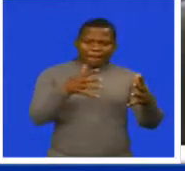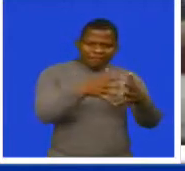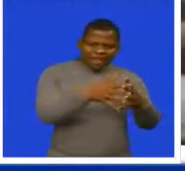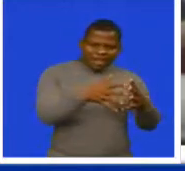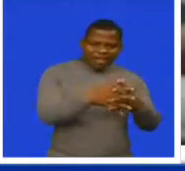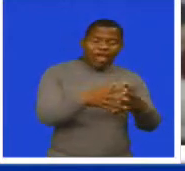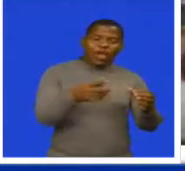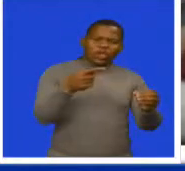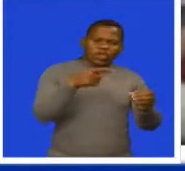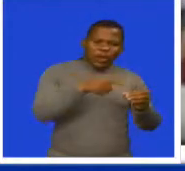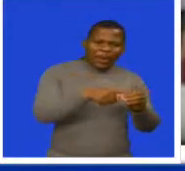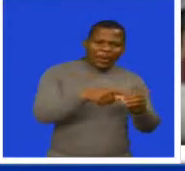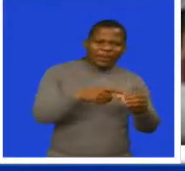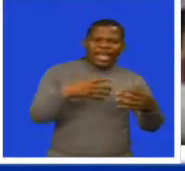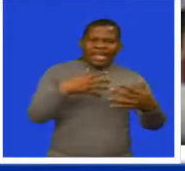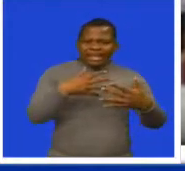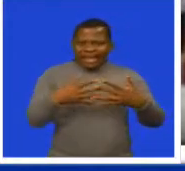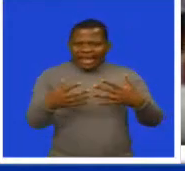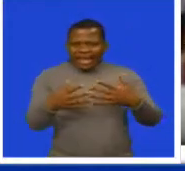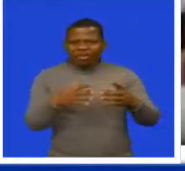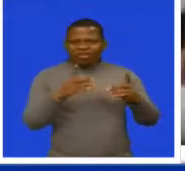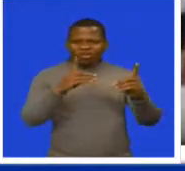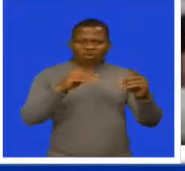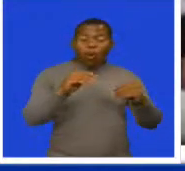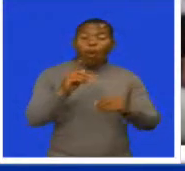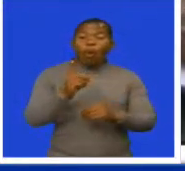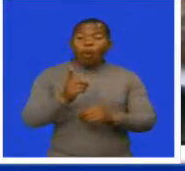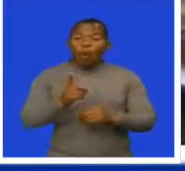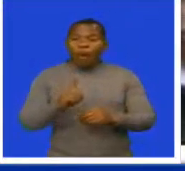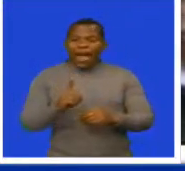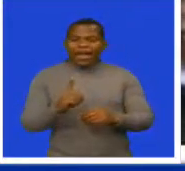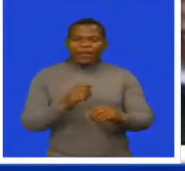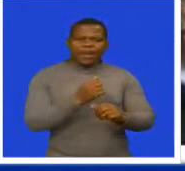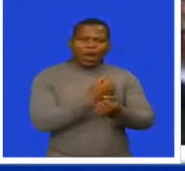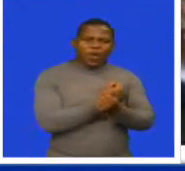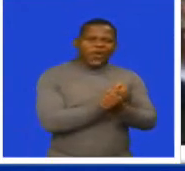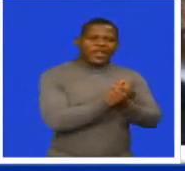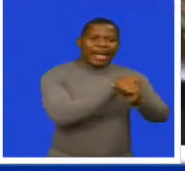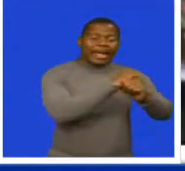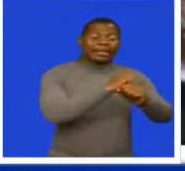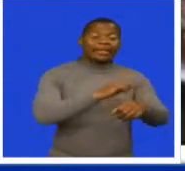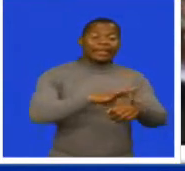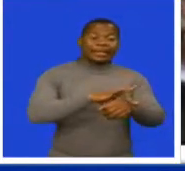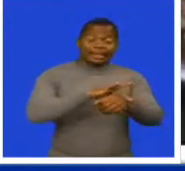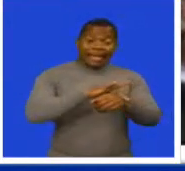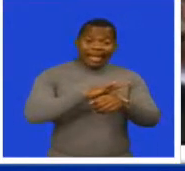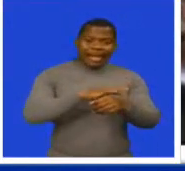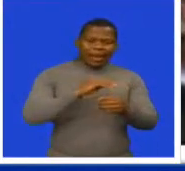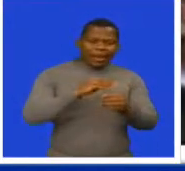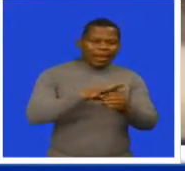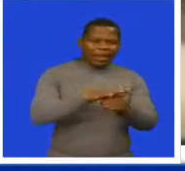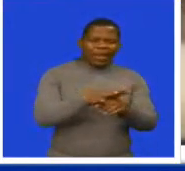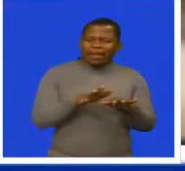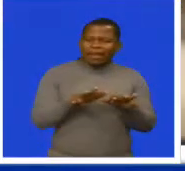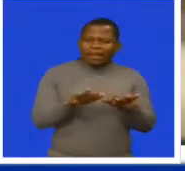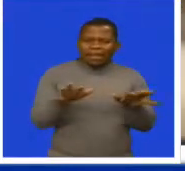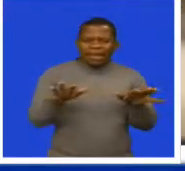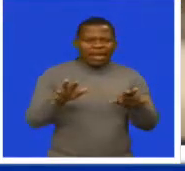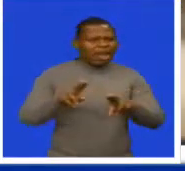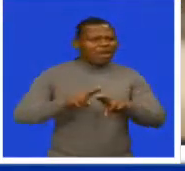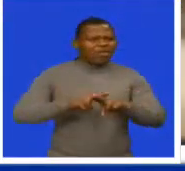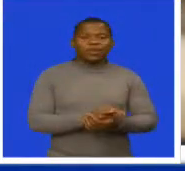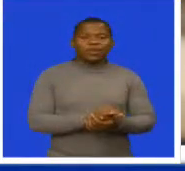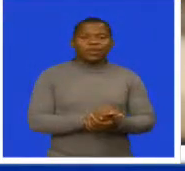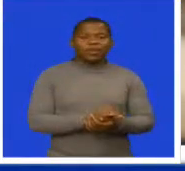ketemfundvo esifundzeni saseshiselweni siboniso kumbi kutsi balihhovisi ngelusito labothishela nhloko bahlanganisa emasu latosombulula